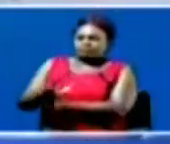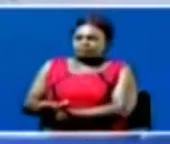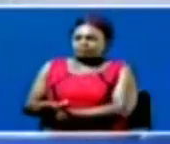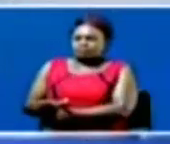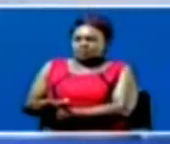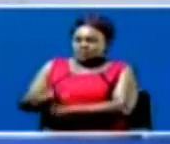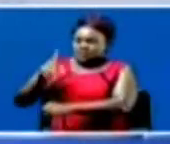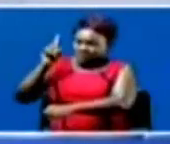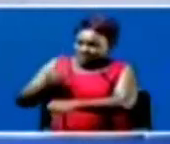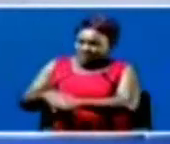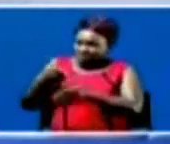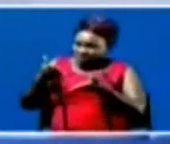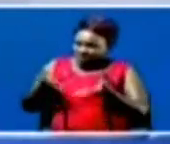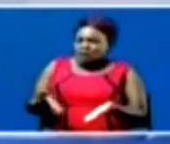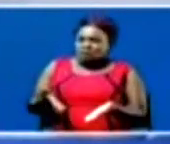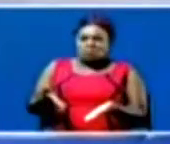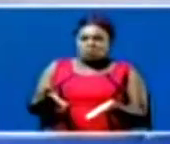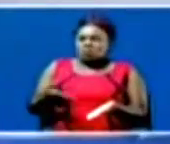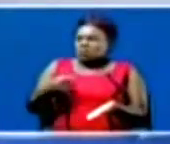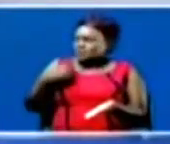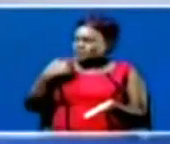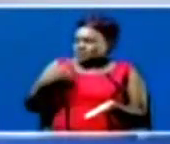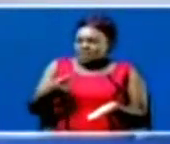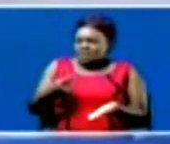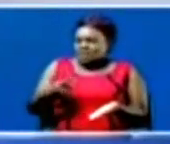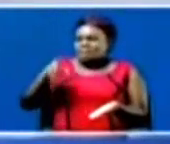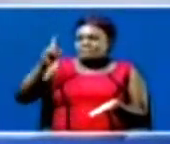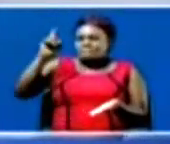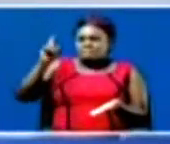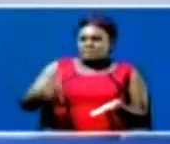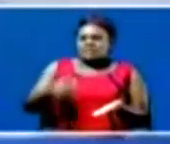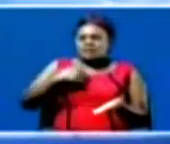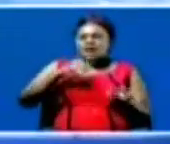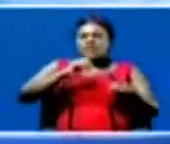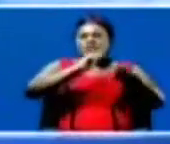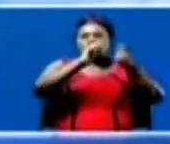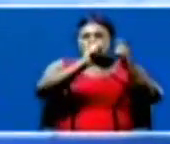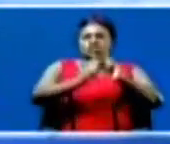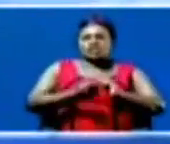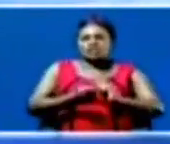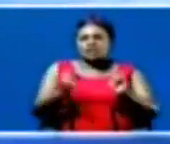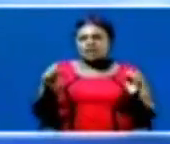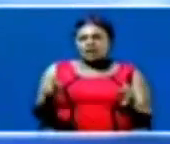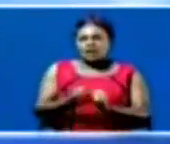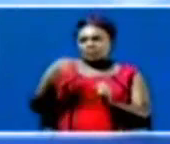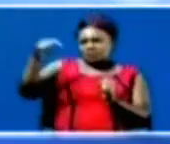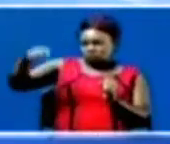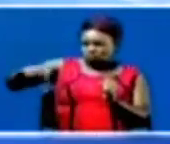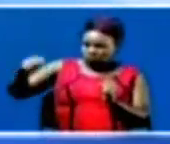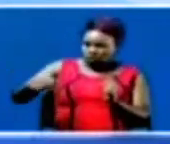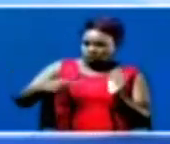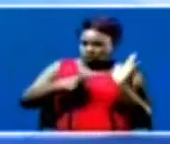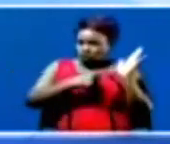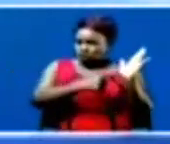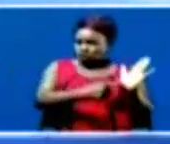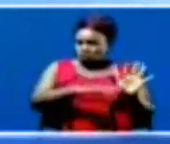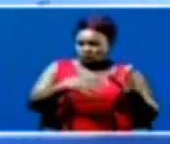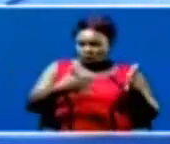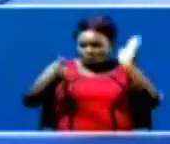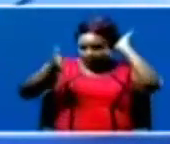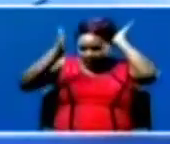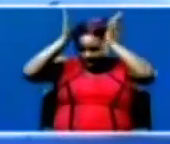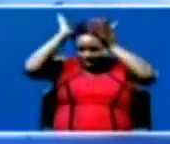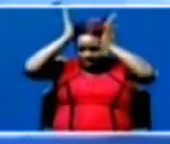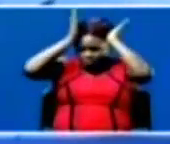hivyo imefika kiwango ambacho kwamba wabunge wamesema lazima kuwe na mabadiliko. Ndio ambacho kumetendeka leo ni kuonyesha kwamba punda